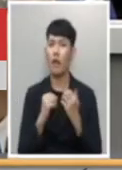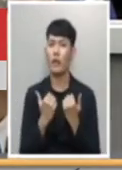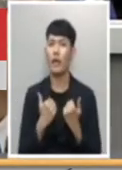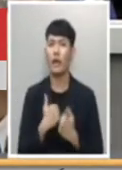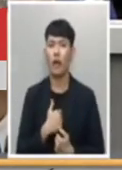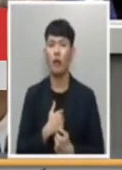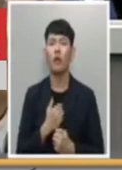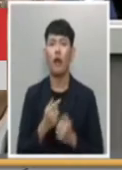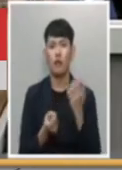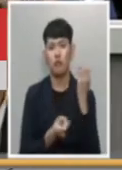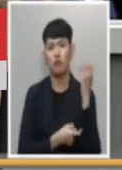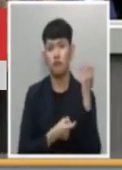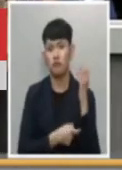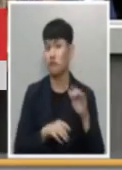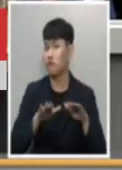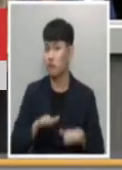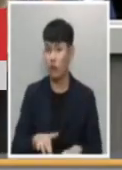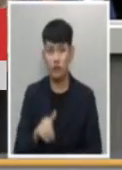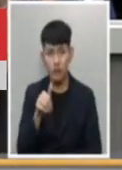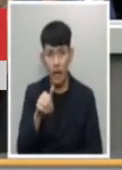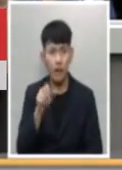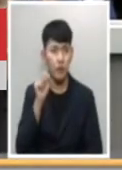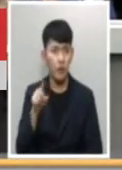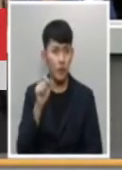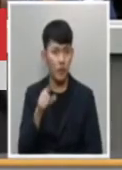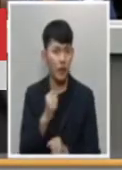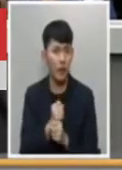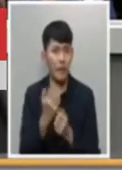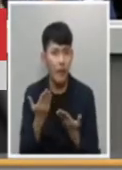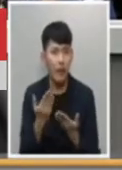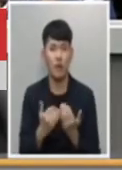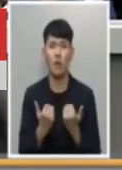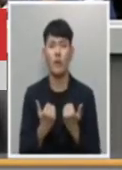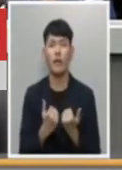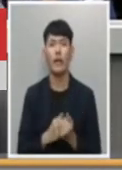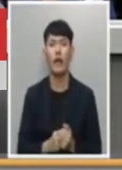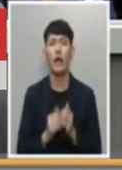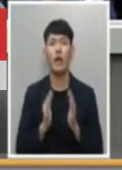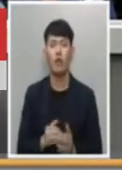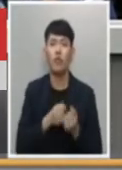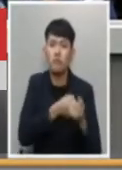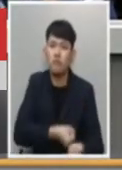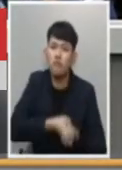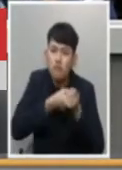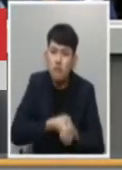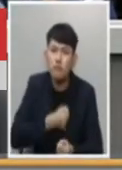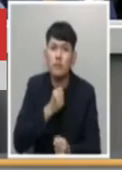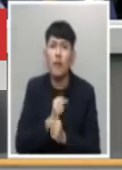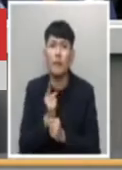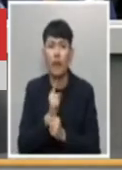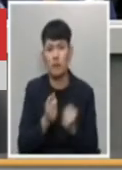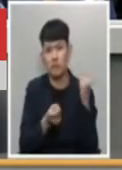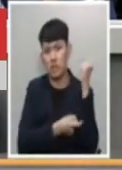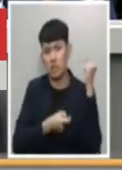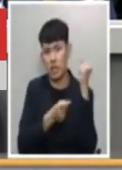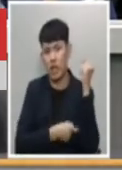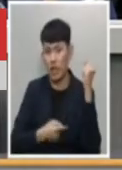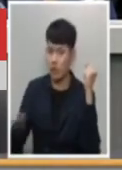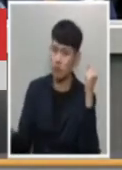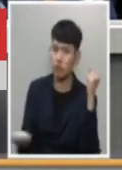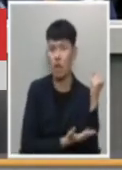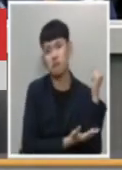ได้ทันทีเลยก็คือว่าวันนี้นี่เกษตรกรที่ปลูกยางพาราอยู่นี่ต้องตัดต้นยางเพื่อปลูกยาง